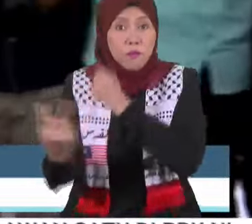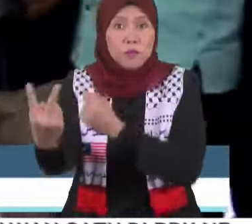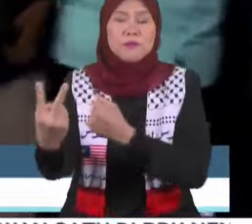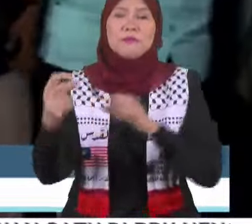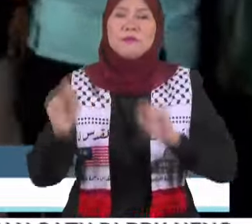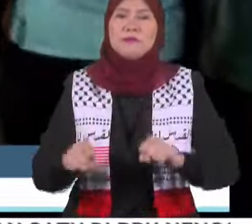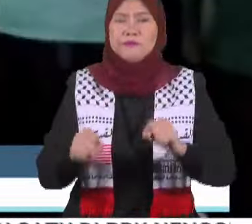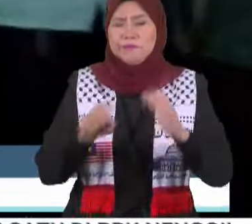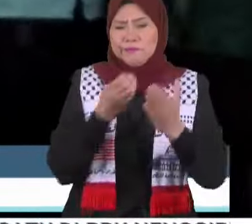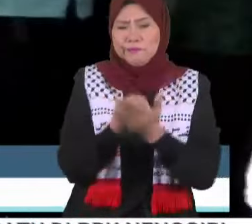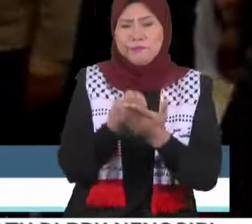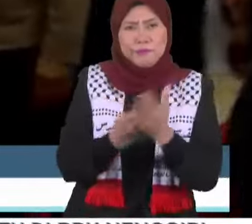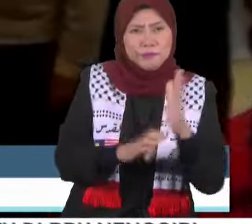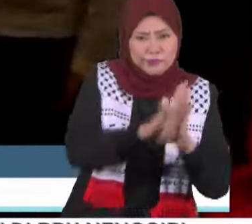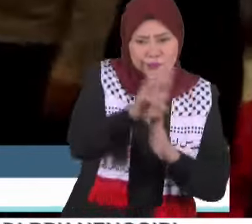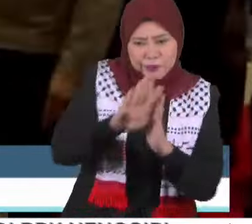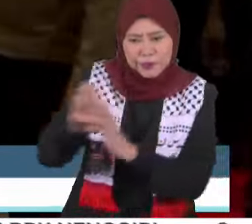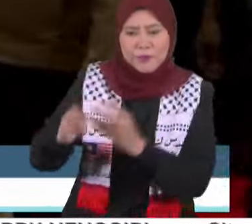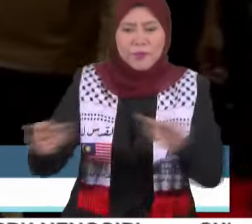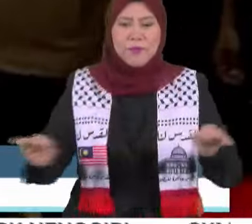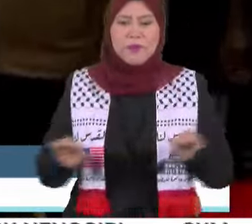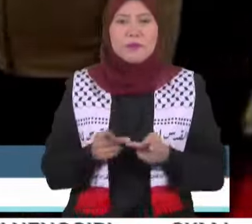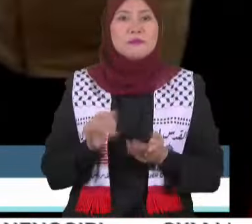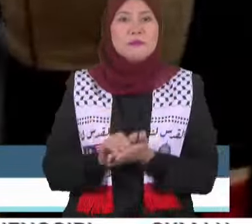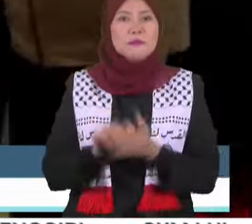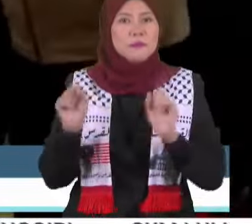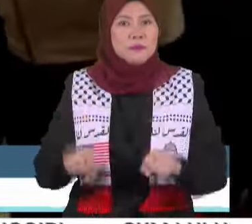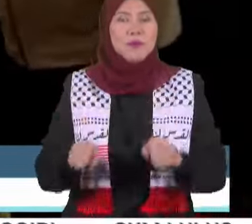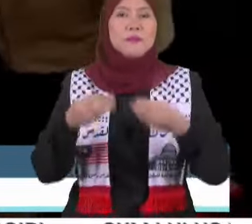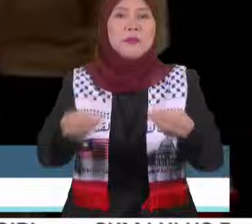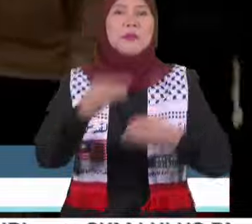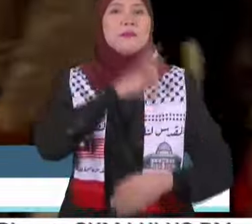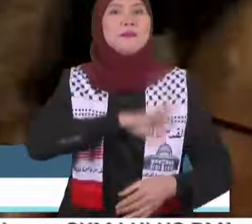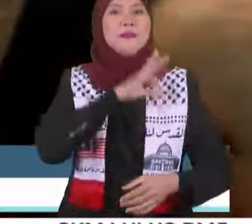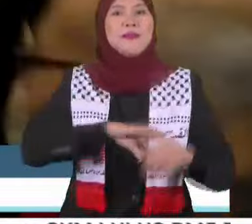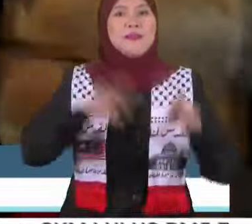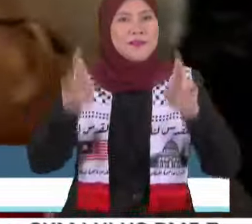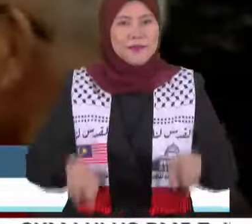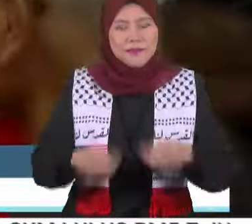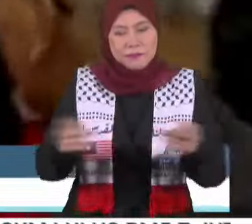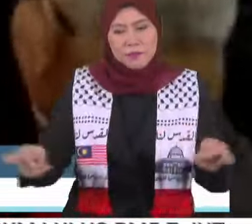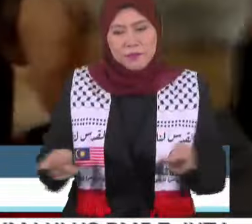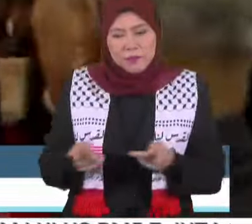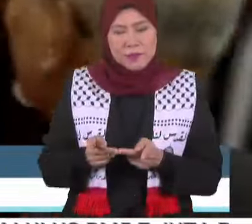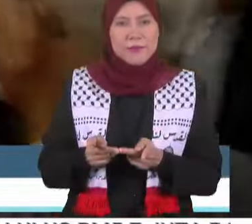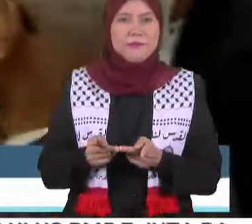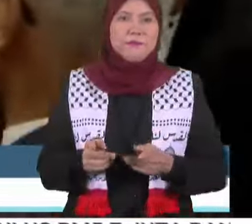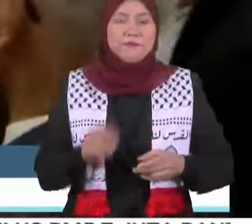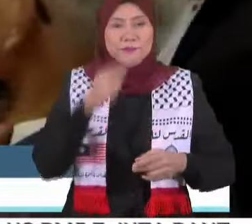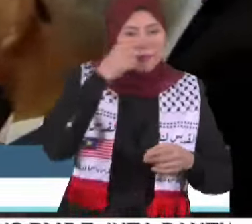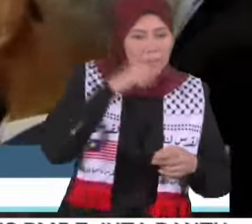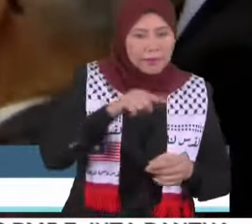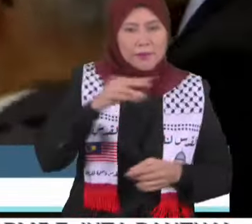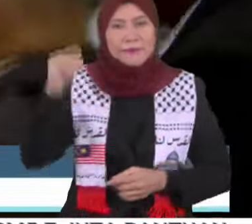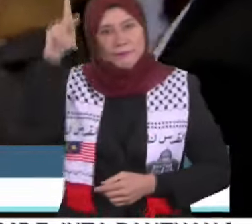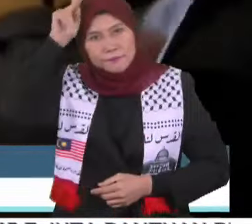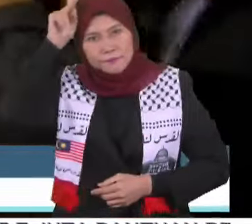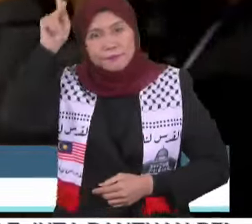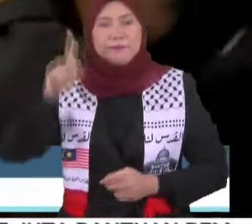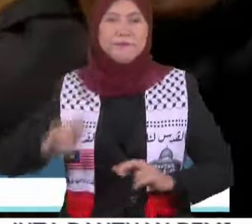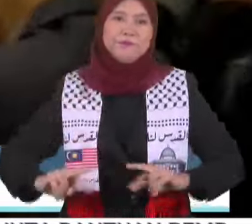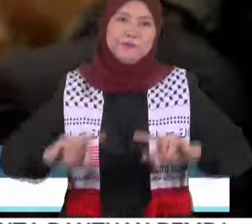lagi pertumbuhan ekonomi kawasan itu sekaligus memberi manfaat kepada rakyat sekitar kawasan tersebut.